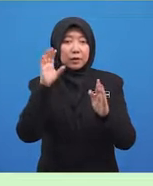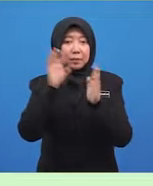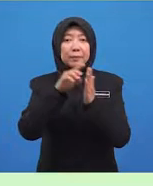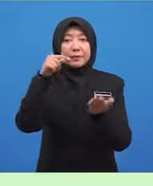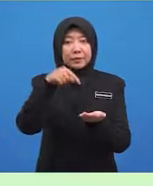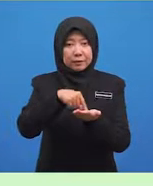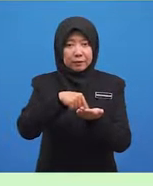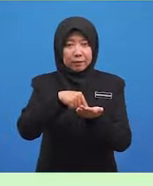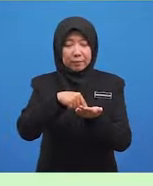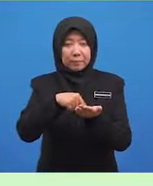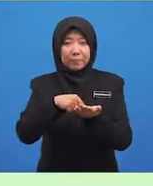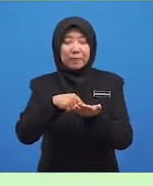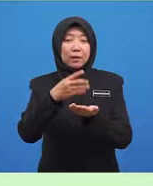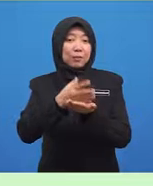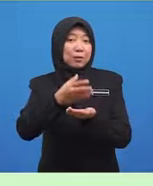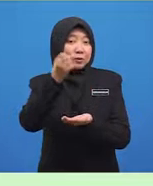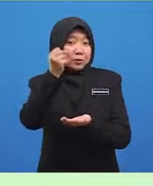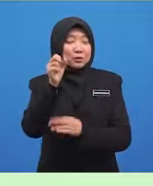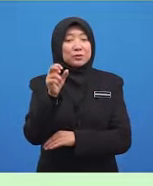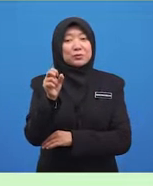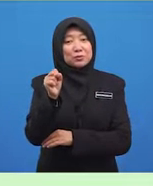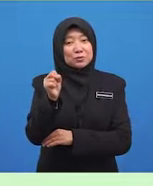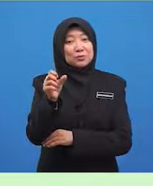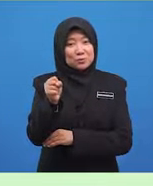ialah botol susu.